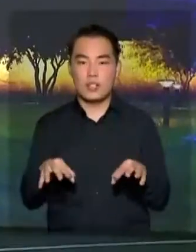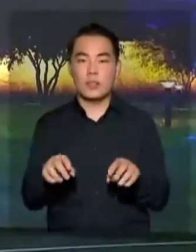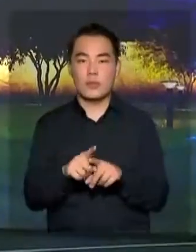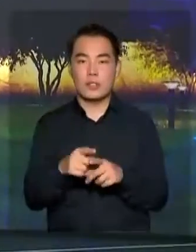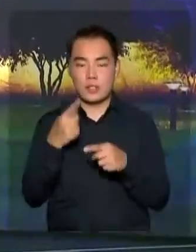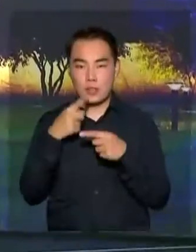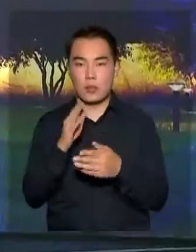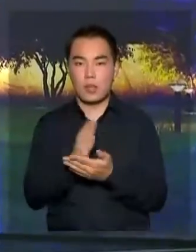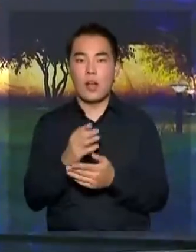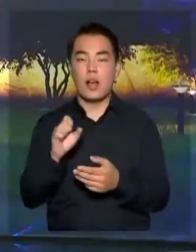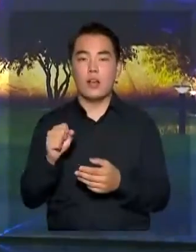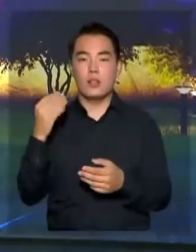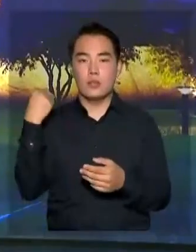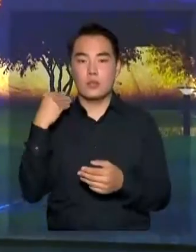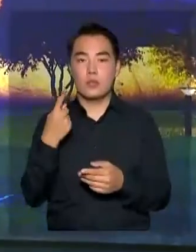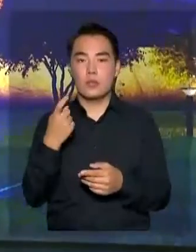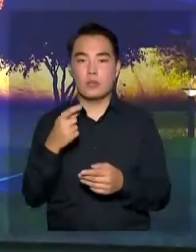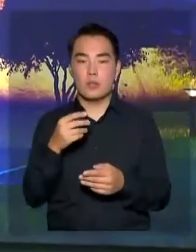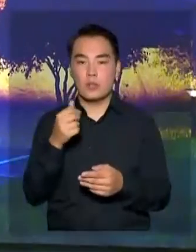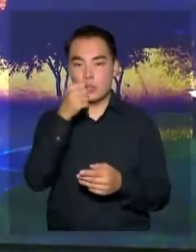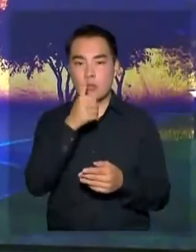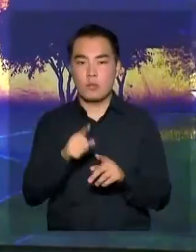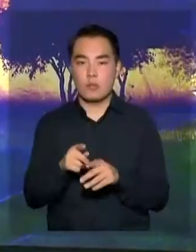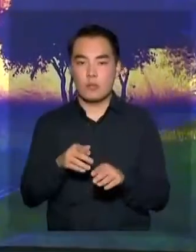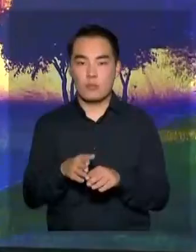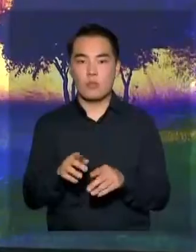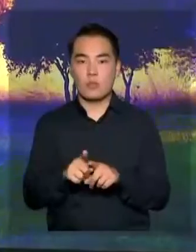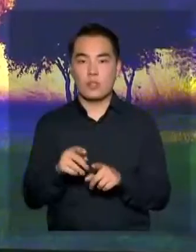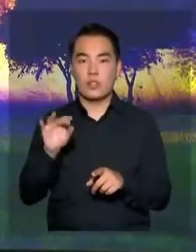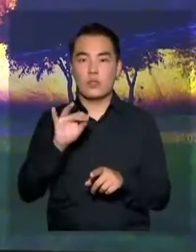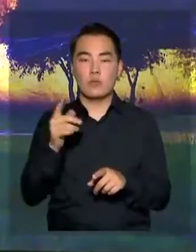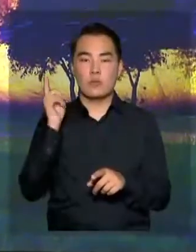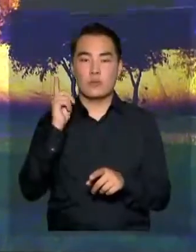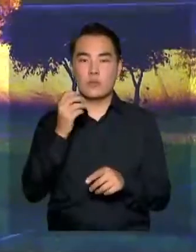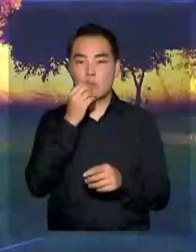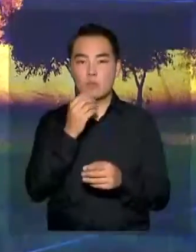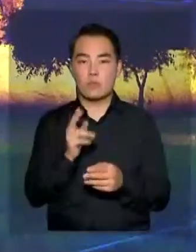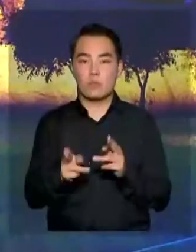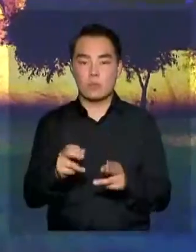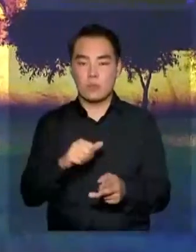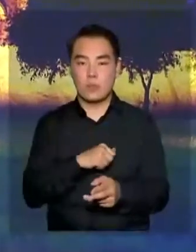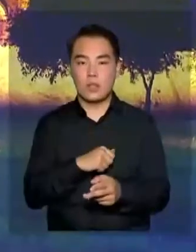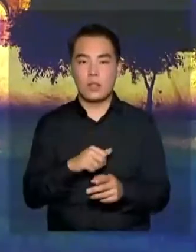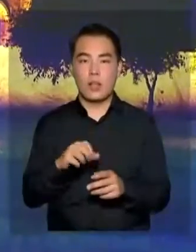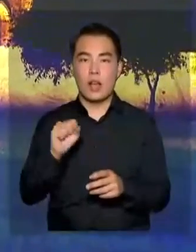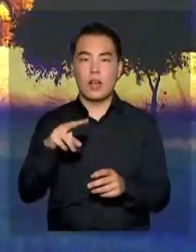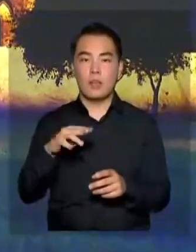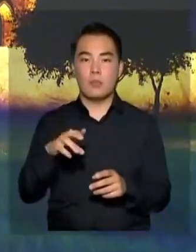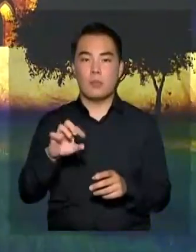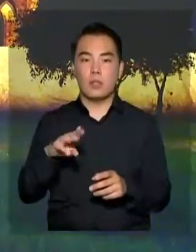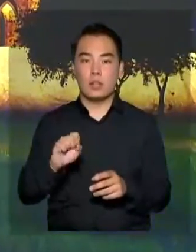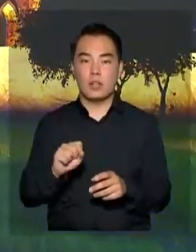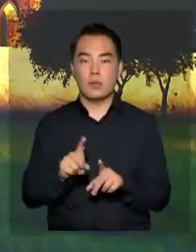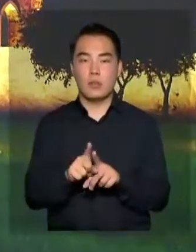Ал Түркістанда 100 жыл бойы ұмыт болған егіншілердің тарихи асы әзірленді. Әлім ботқасы деп аталатын